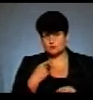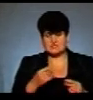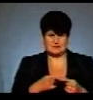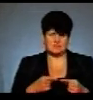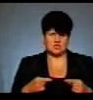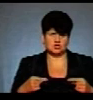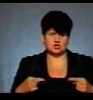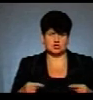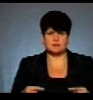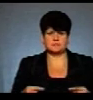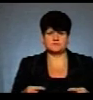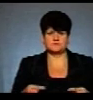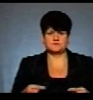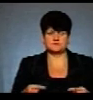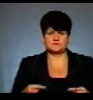речами,